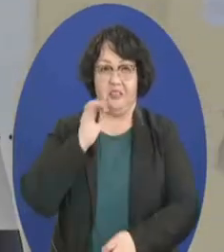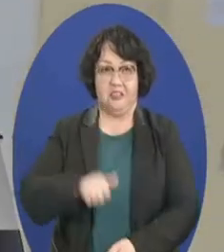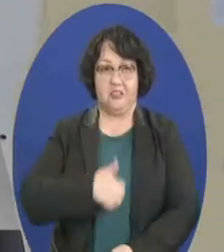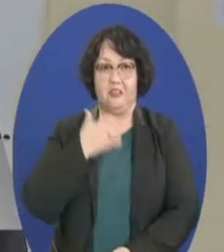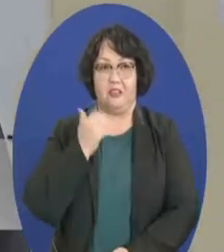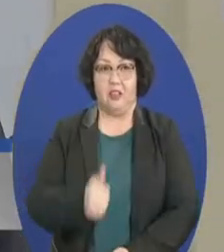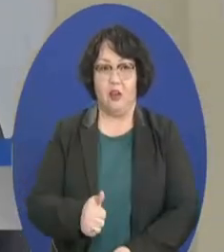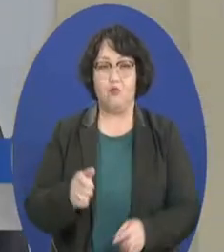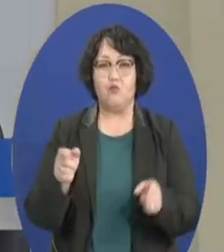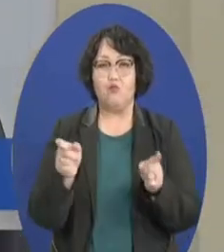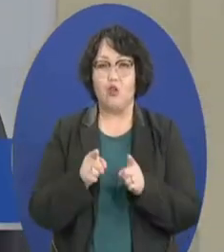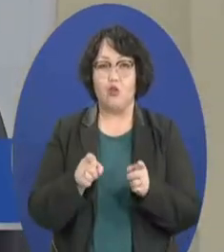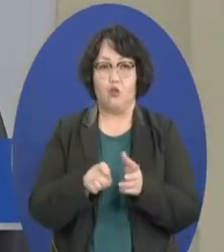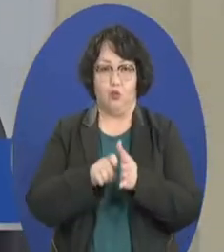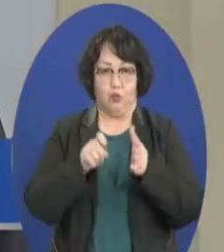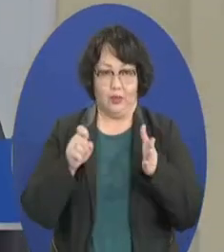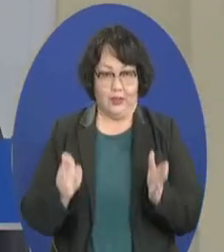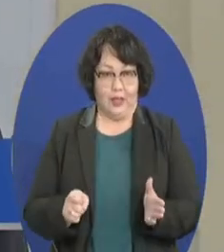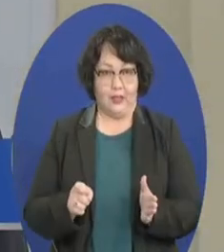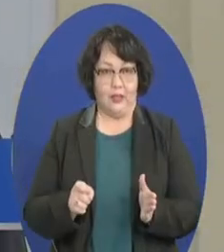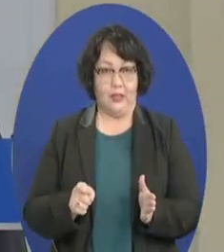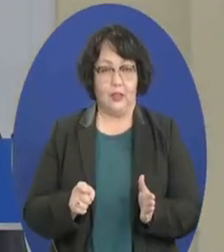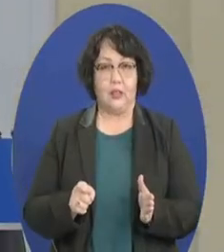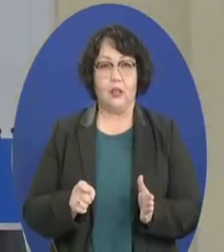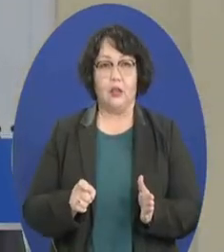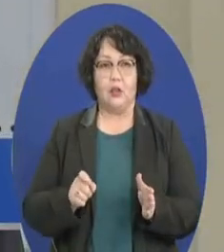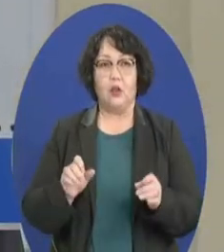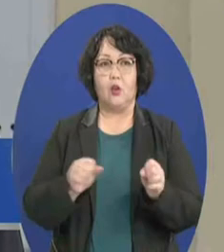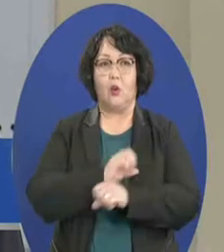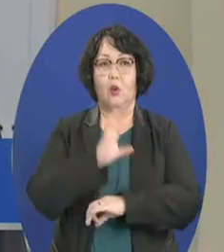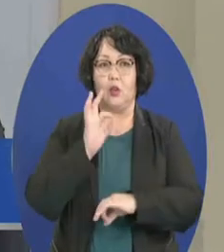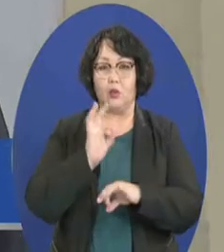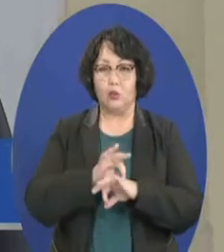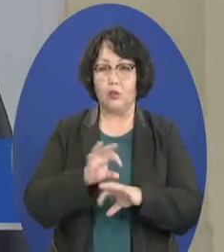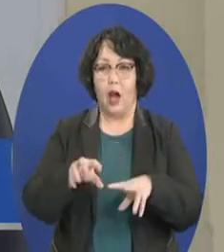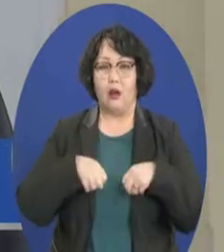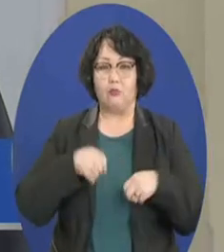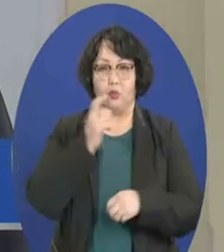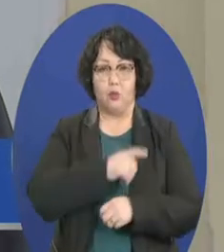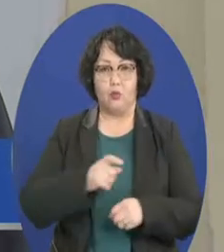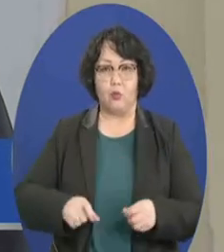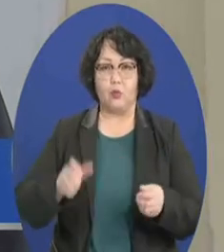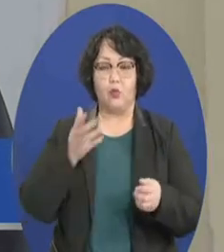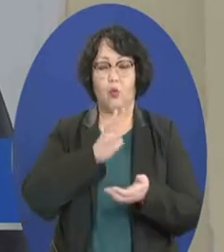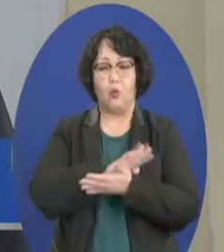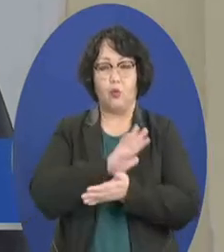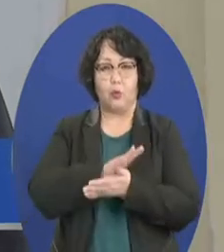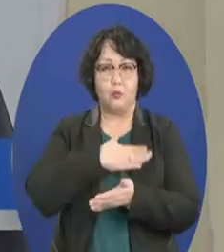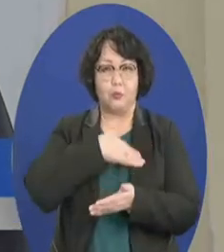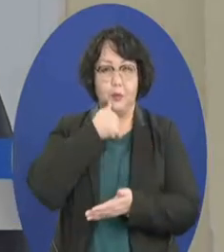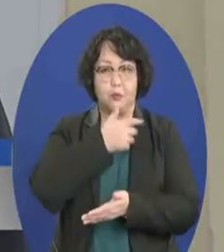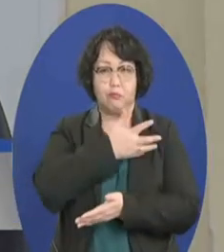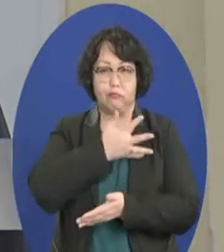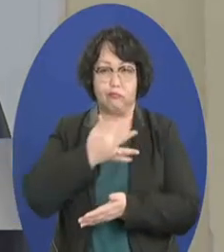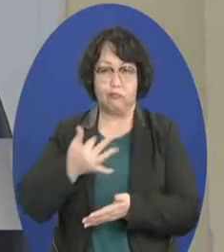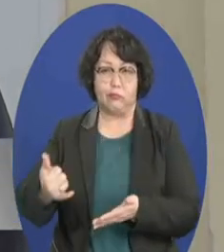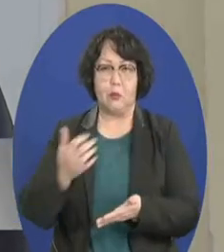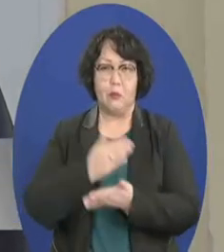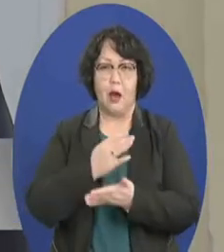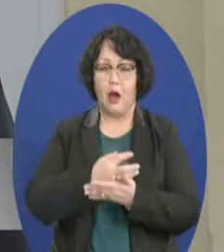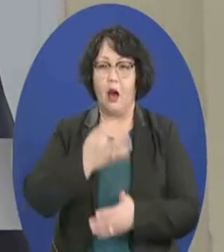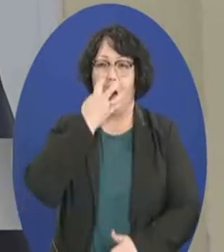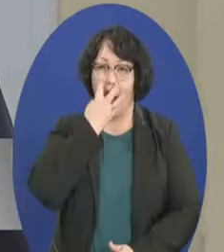энэ богино хугацаанд одоо энэ халдвар авсан маань хүндэрч байна. За үүний зэрэгцээ бол одоо ялангуяа тэр хүч